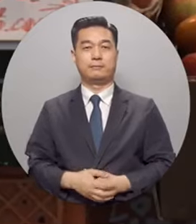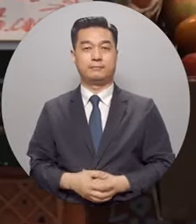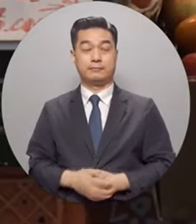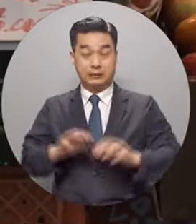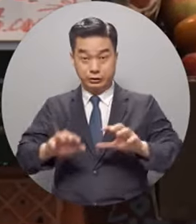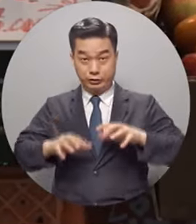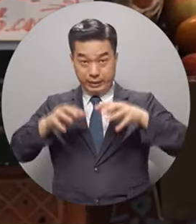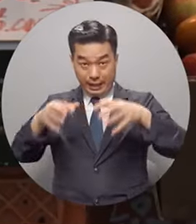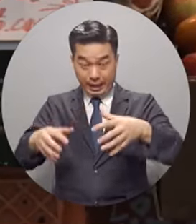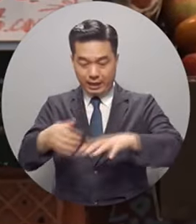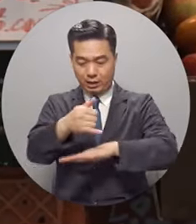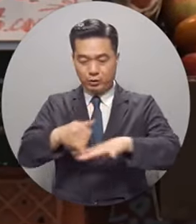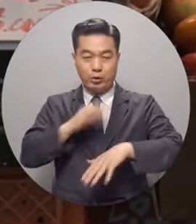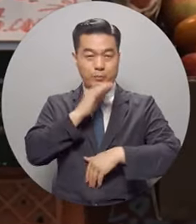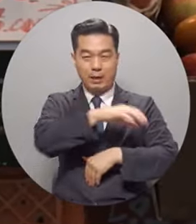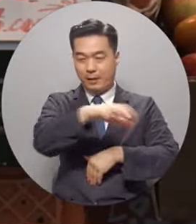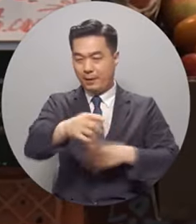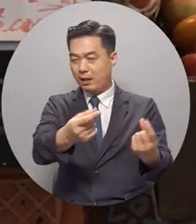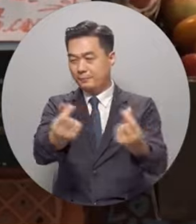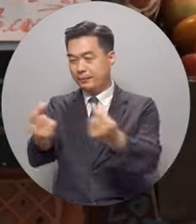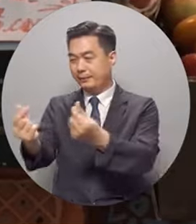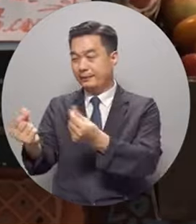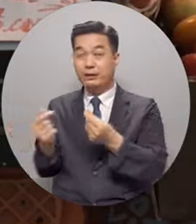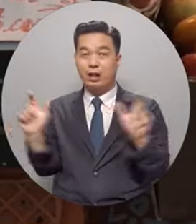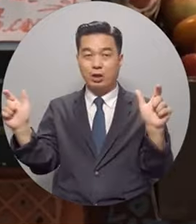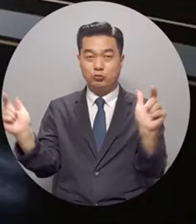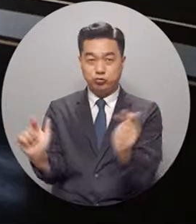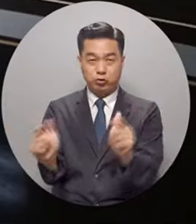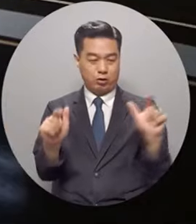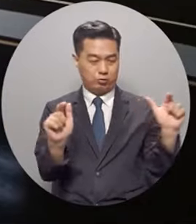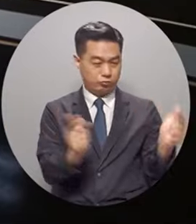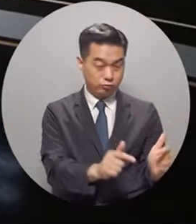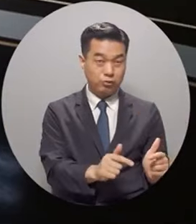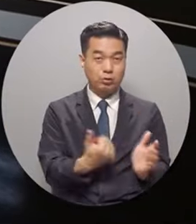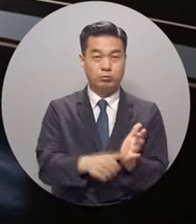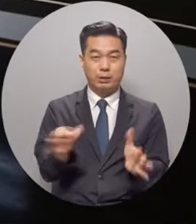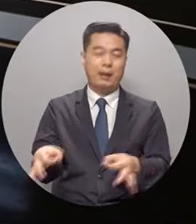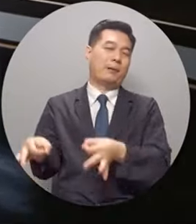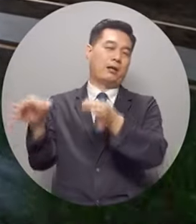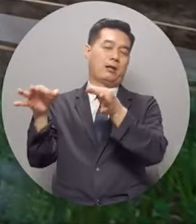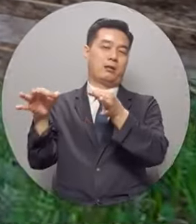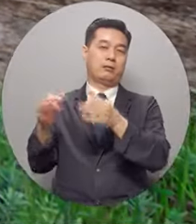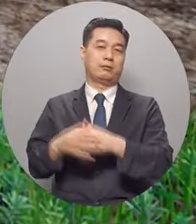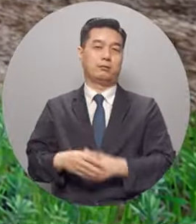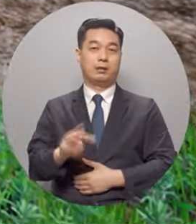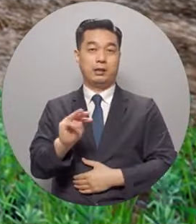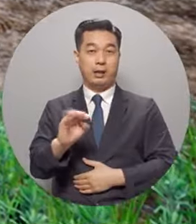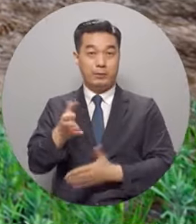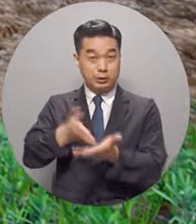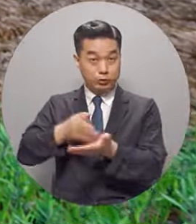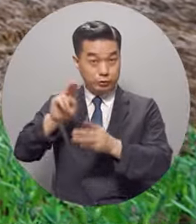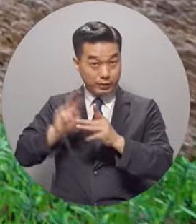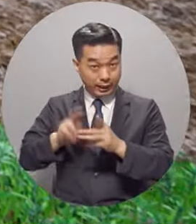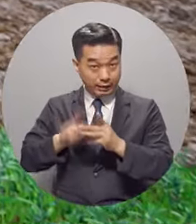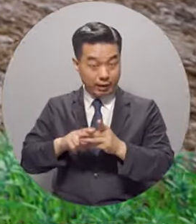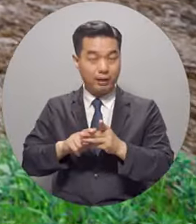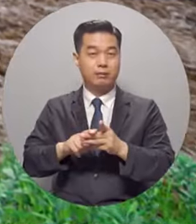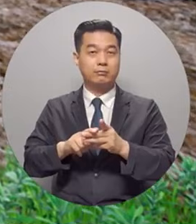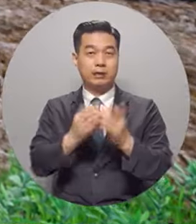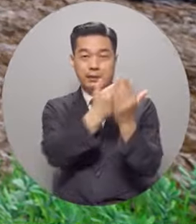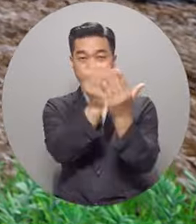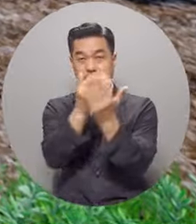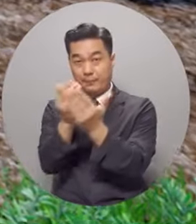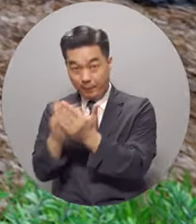세계 농업 현장마다 비슷한 일이 벌어지고 있습니다 이곳은 MBC 뉴스 센터의 XR 그래픽으로